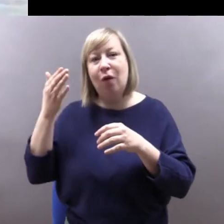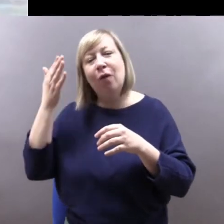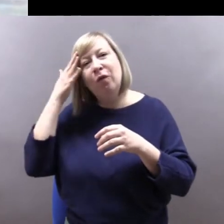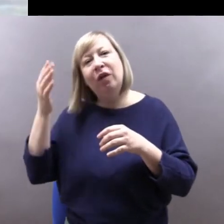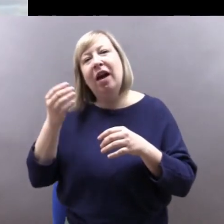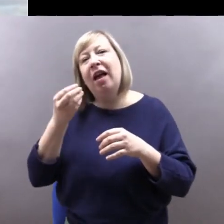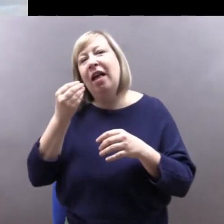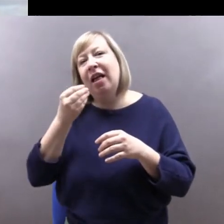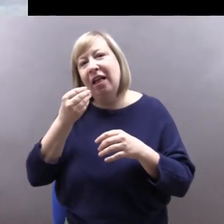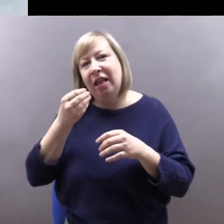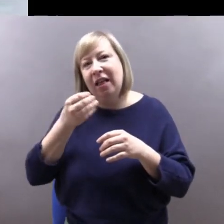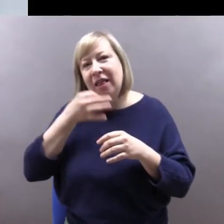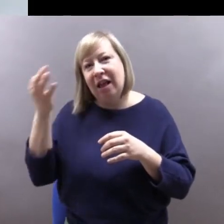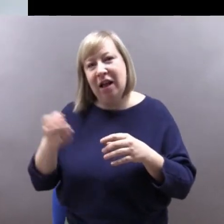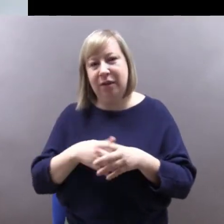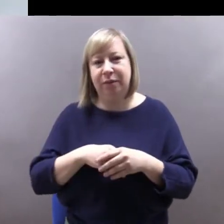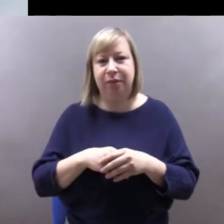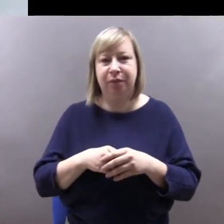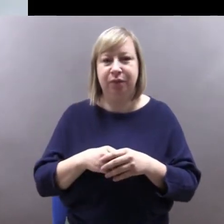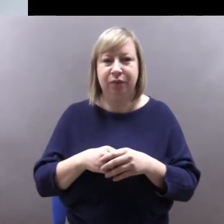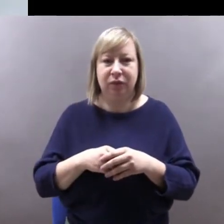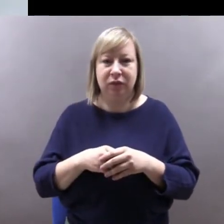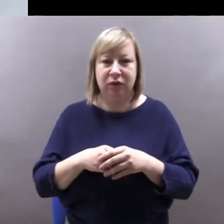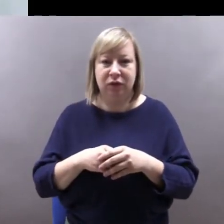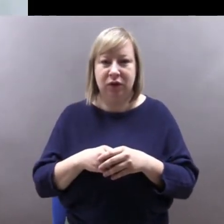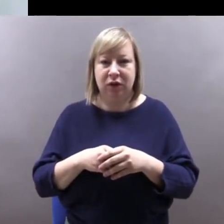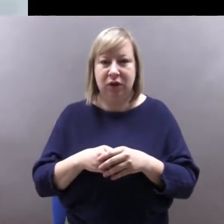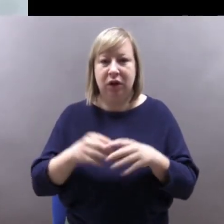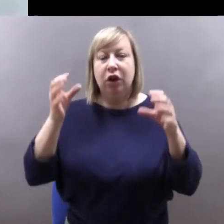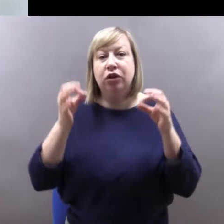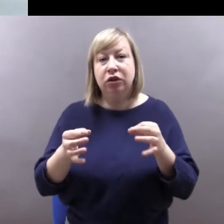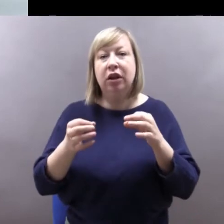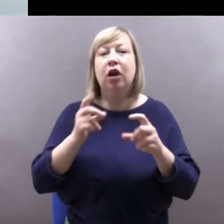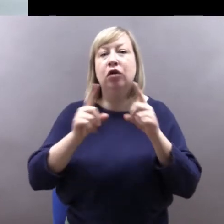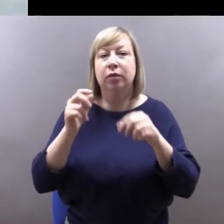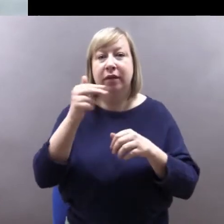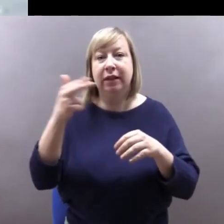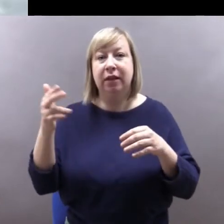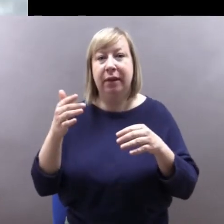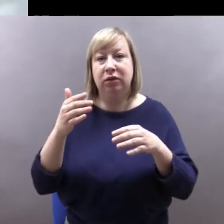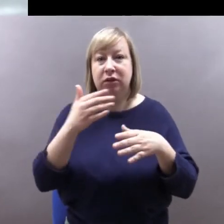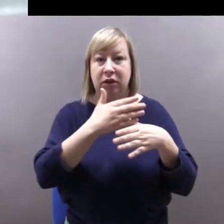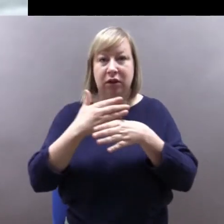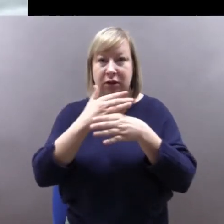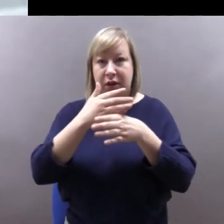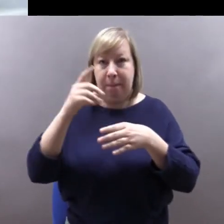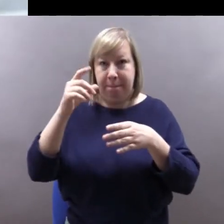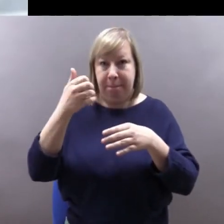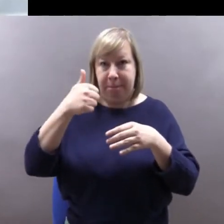mieć rację, ja przynajmniej tak mam. A dzisiaj rozmawiamy jednak o przemieszczaniu się pomiędzy piętrami, więc